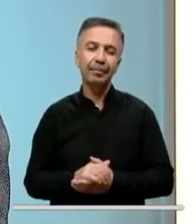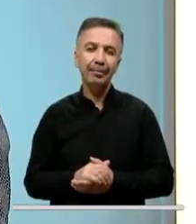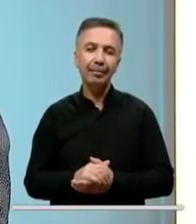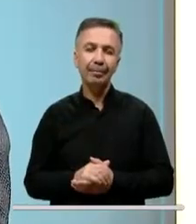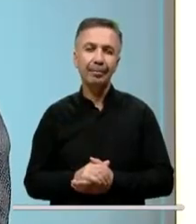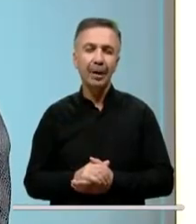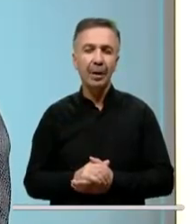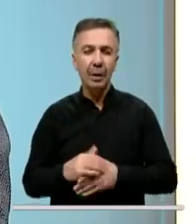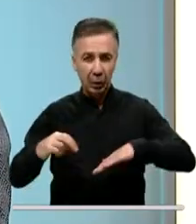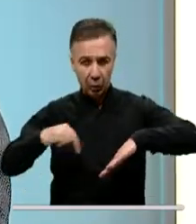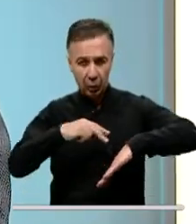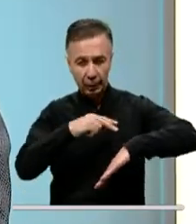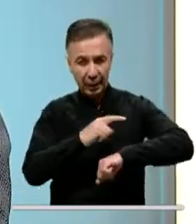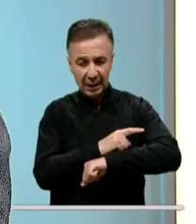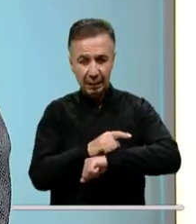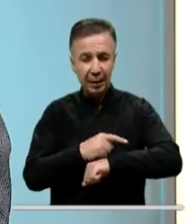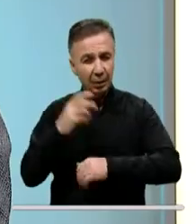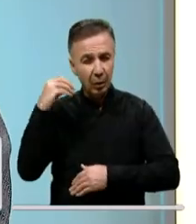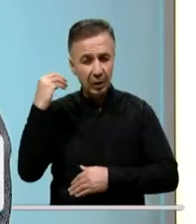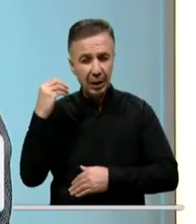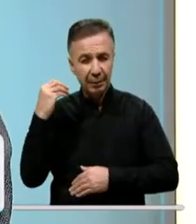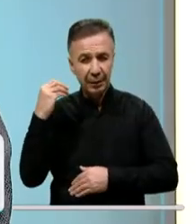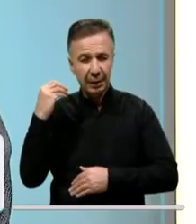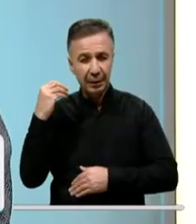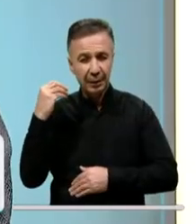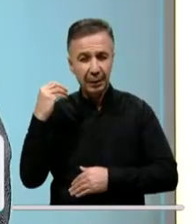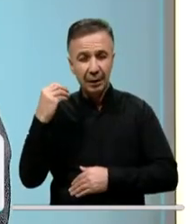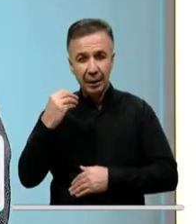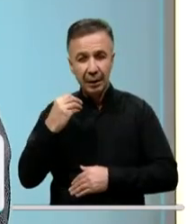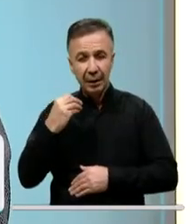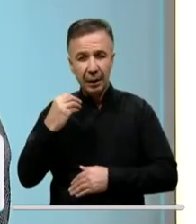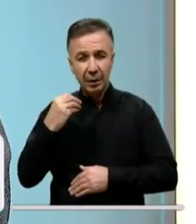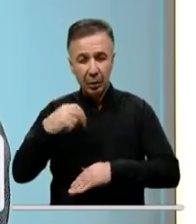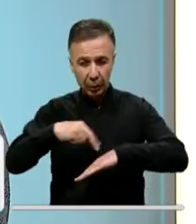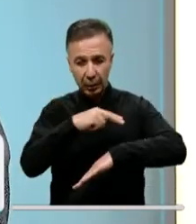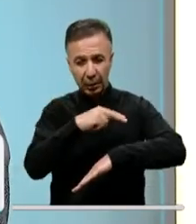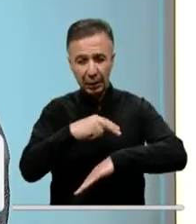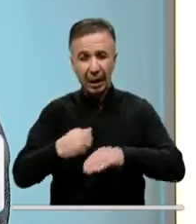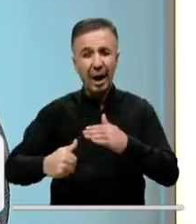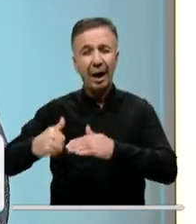hutbe esnasında hocamız hutbeyi irad ederken ta arka